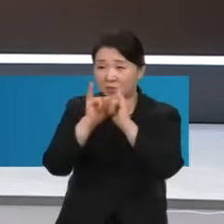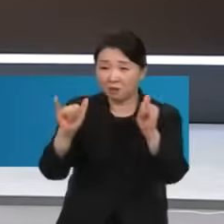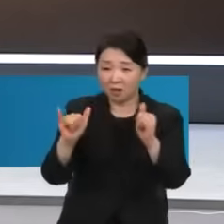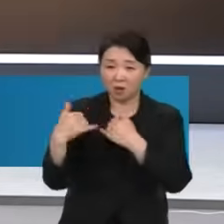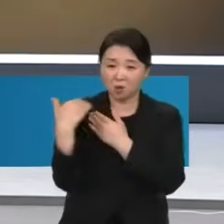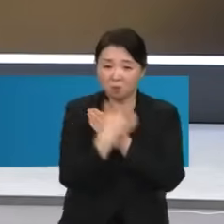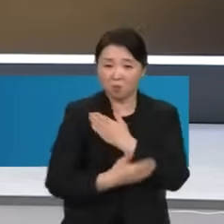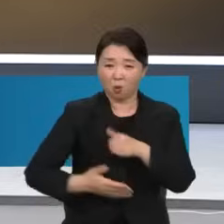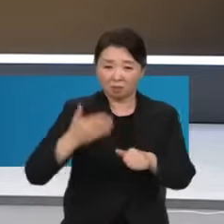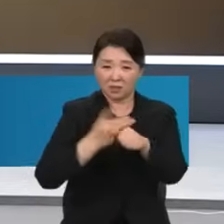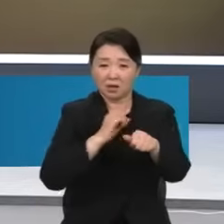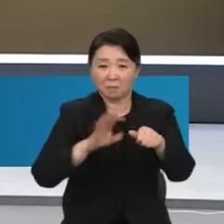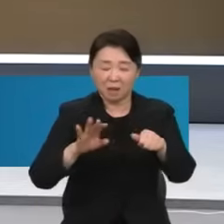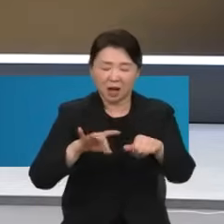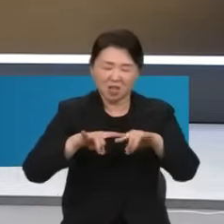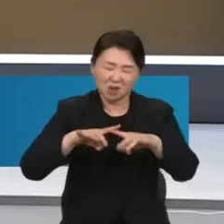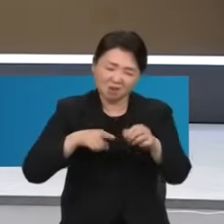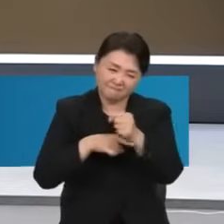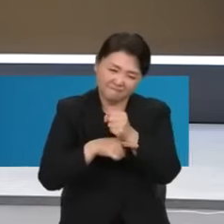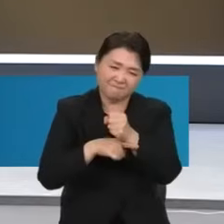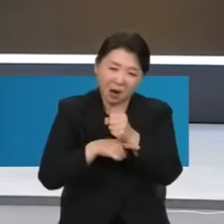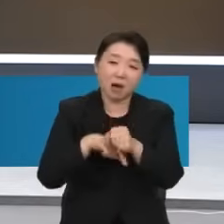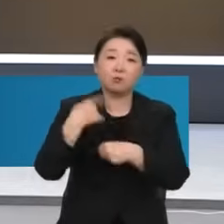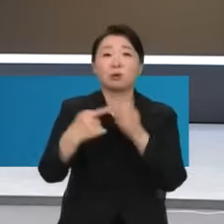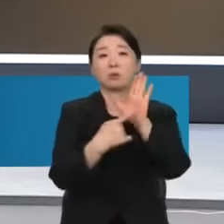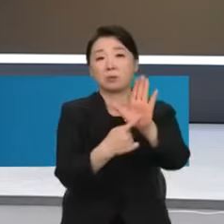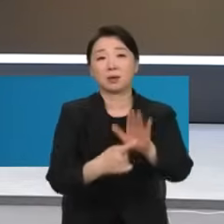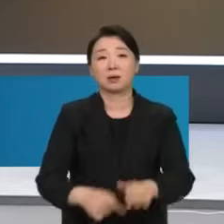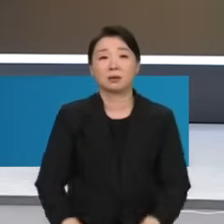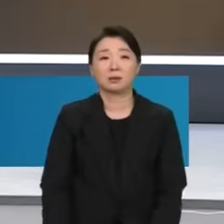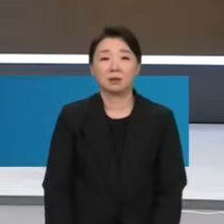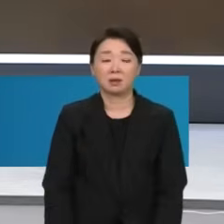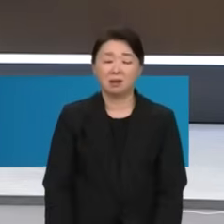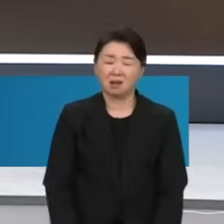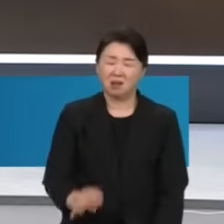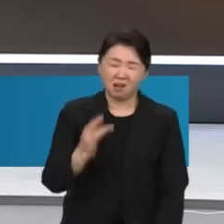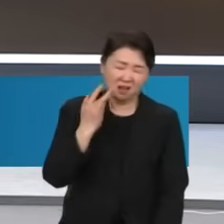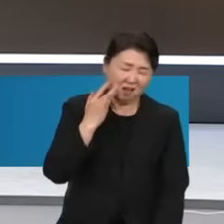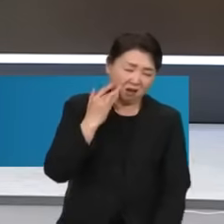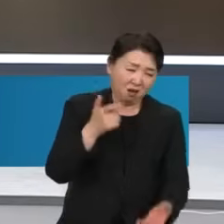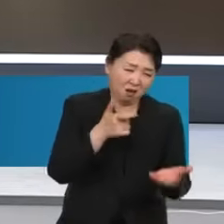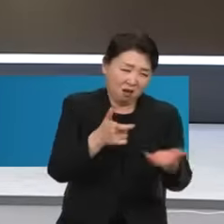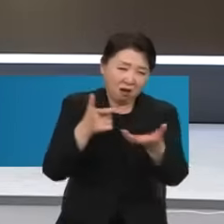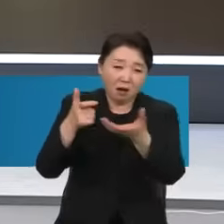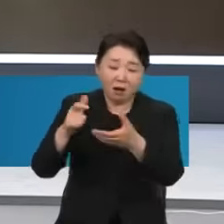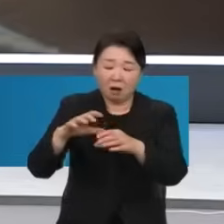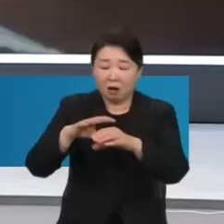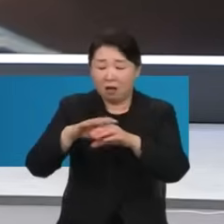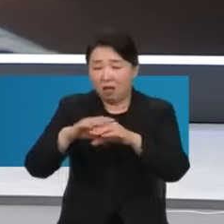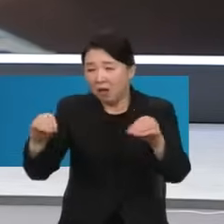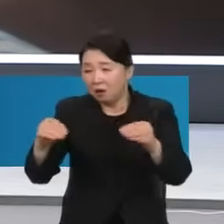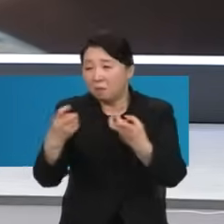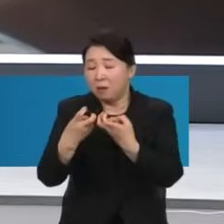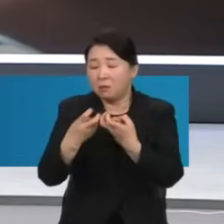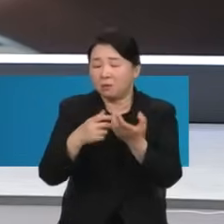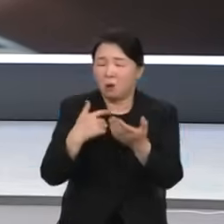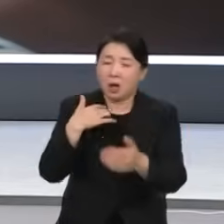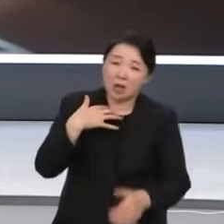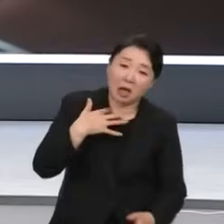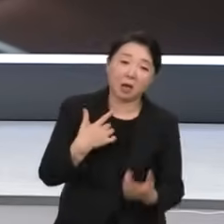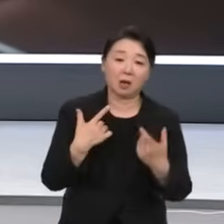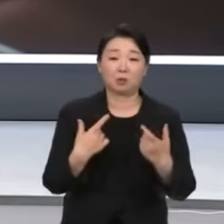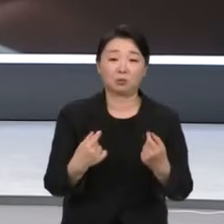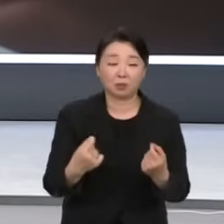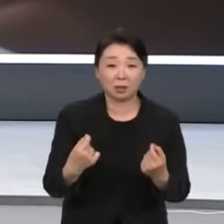자르고이 전기 고문까지 한 뒤에 공개했습니다 야만적인 테러의 대응 역시 야만적인 김